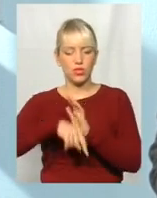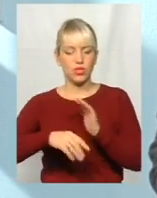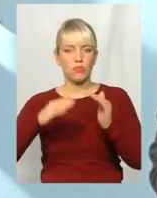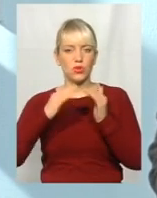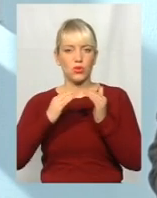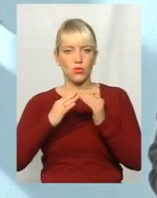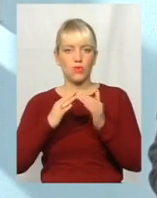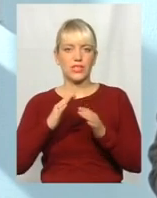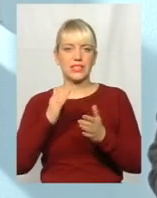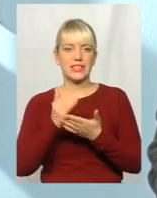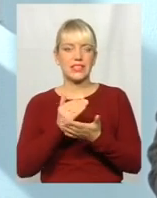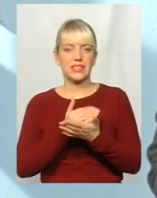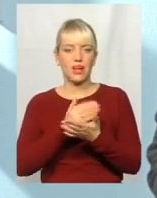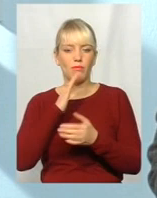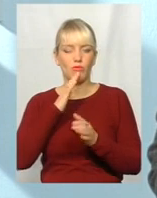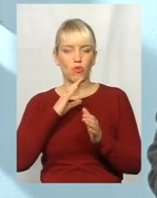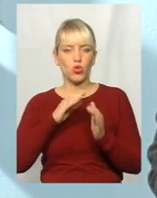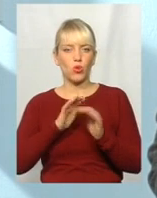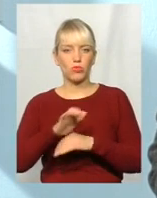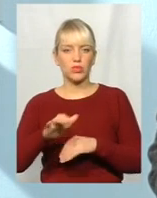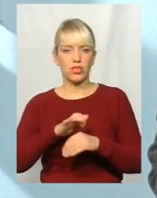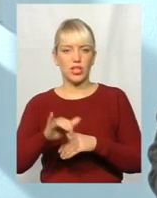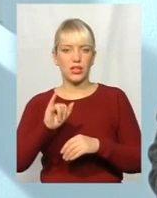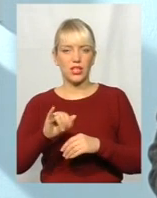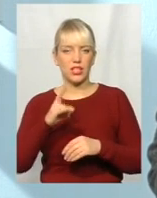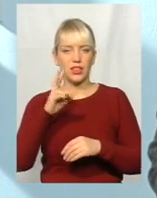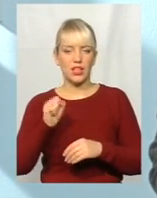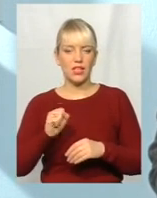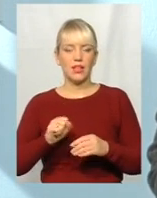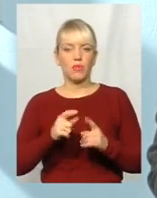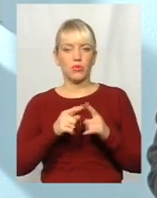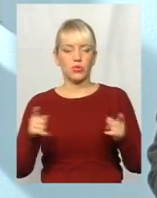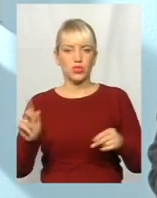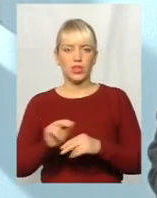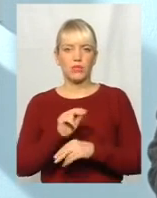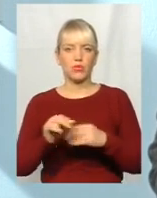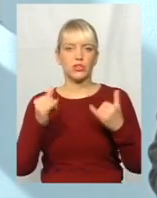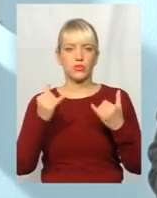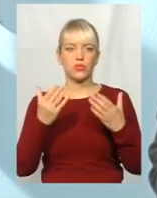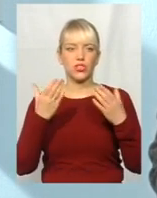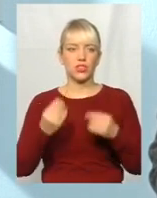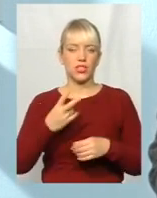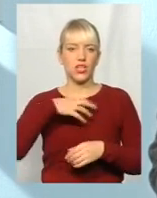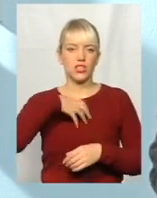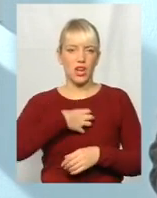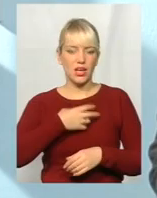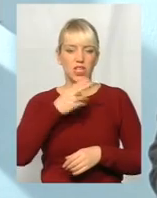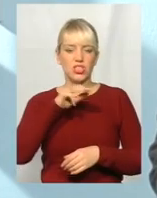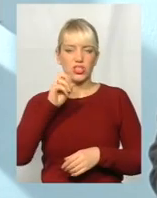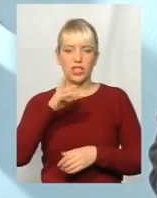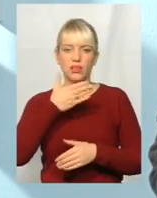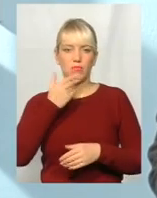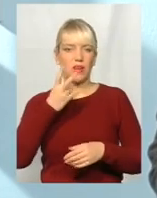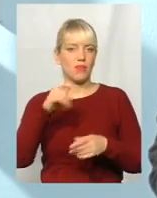систем, водопостачання і на поточний ремонт. На жаль, на сьогоднішній час ЖЕК не володіє ані